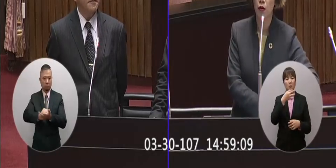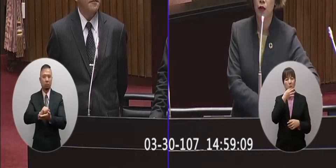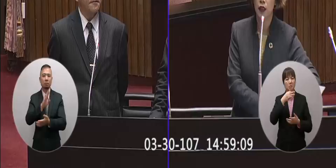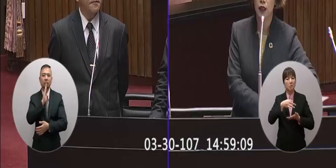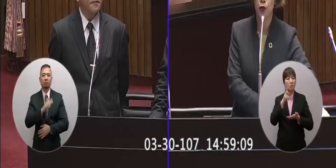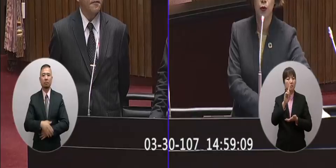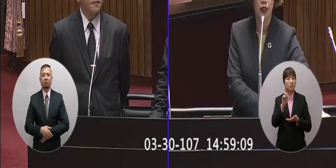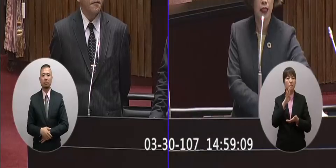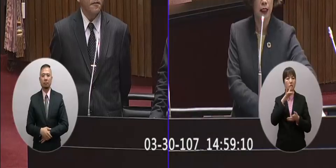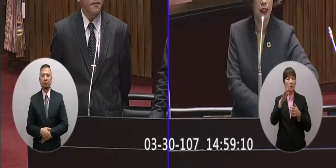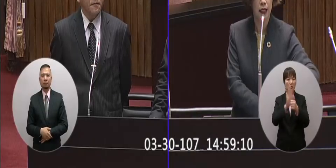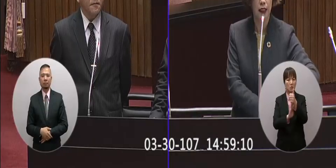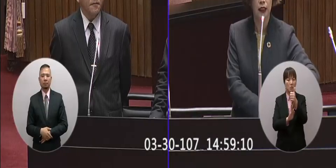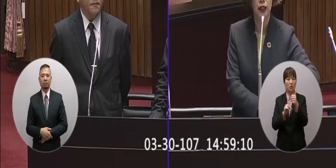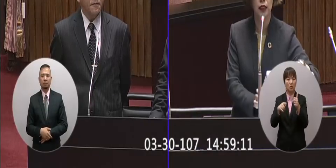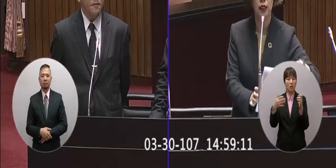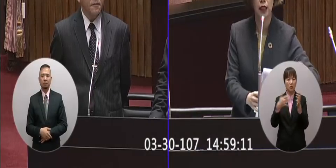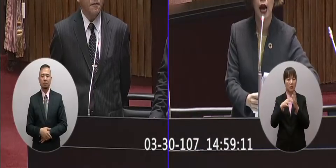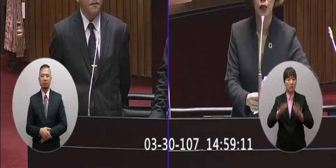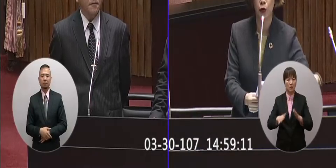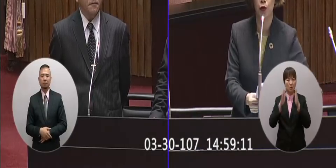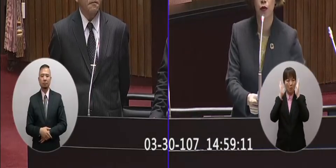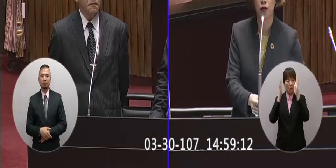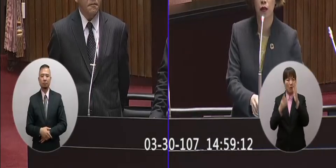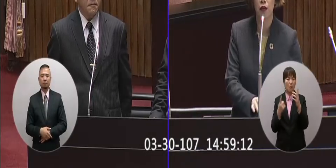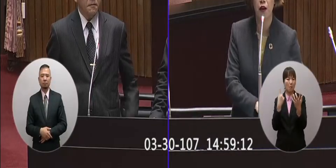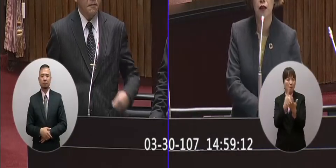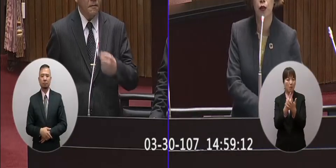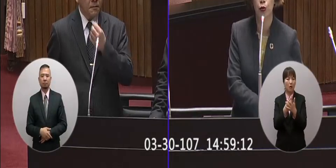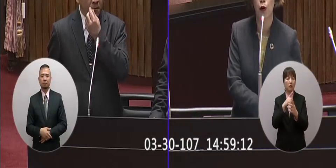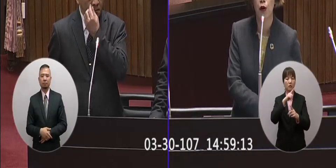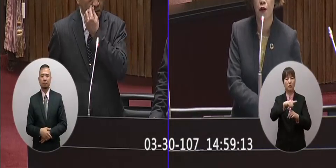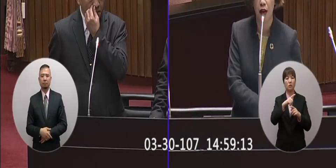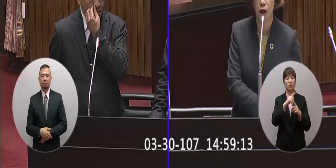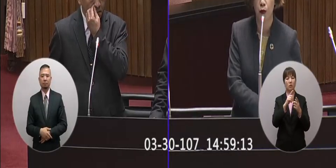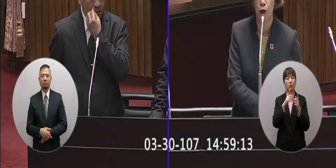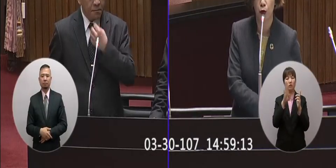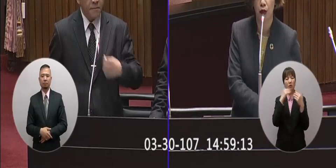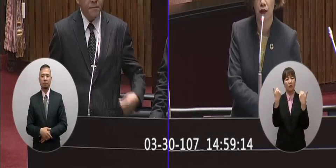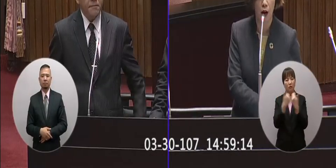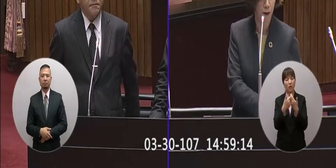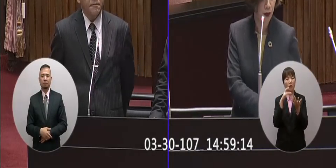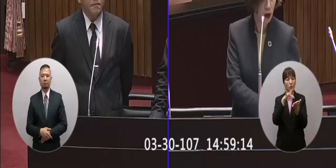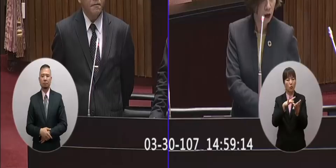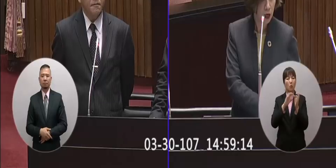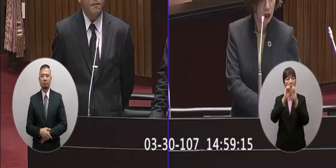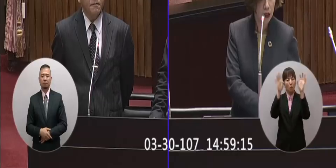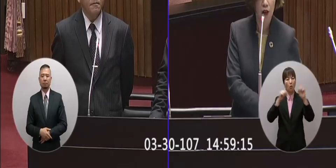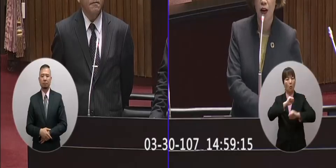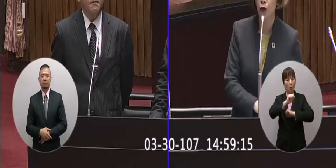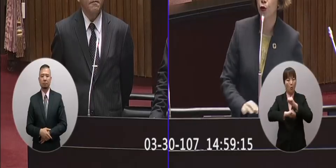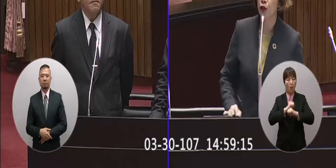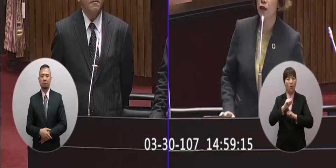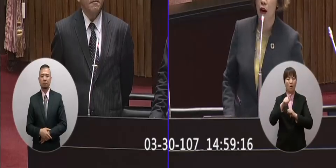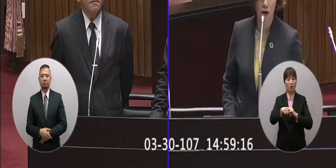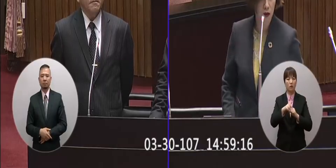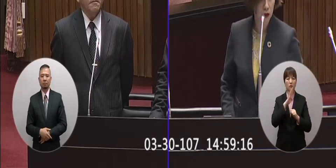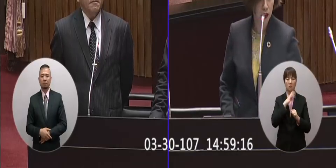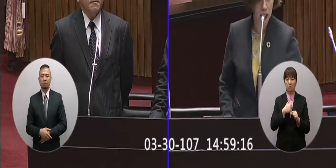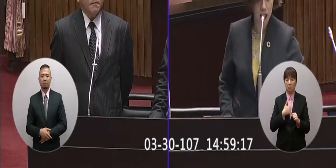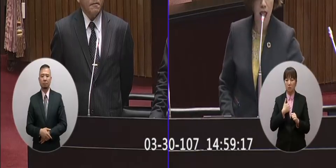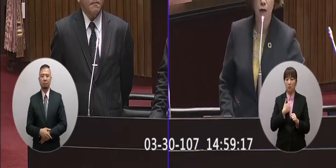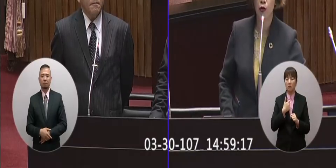心是说这些组织他现在积极的参与地方的所谓反毒宣导，但是这个反毒宣